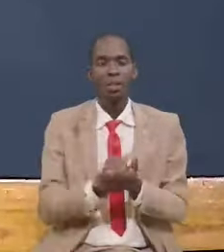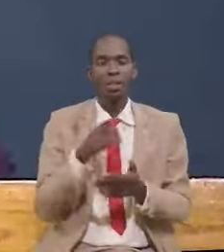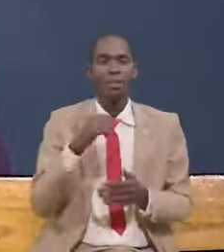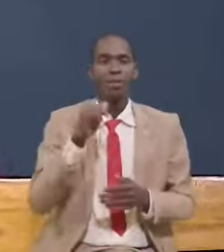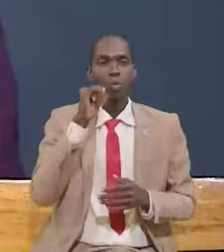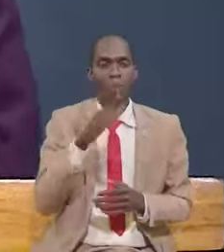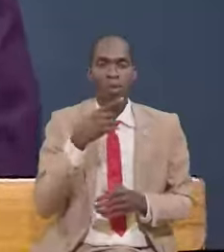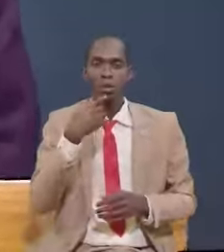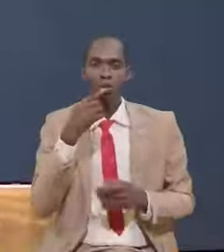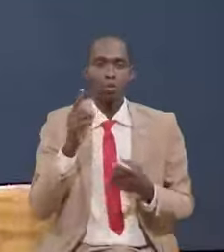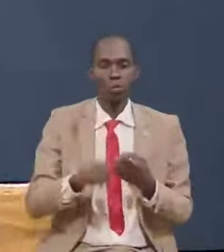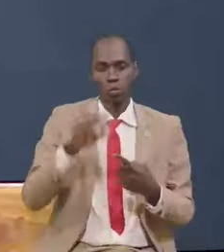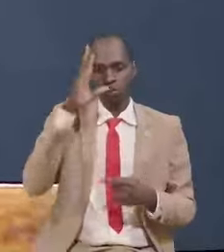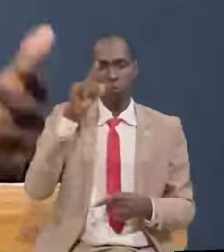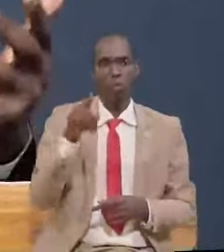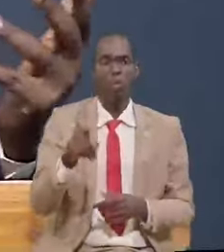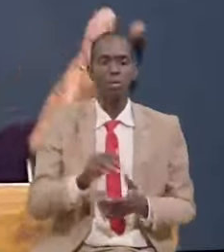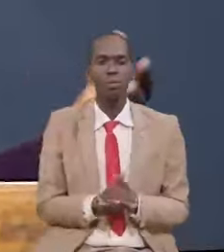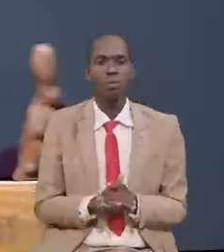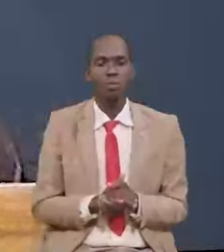La femme lui dit,